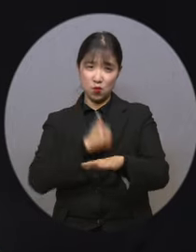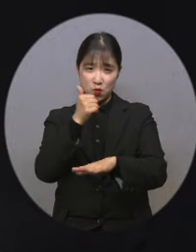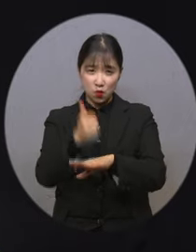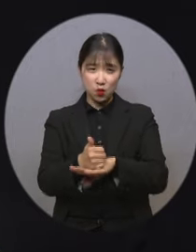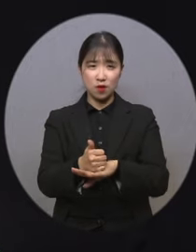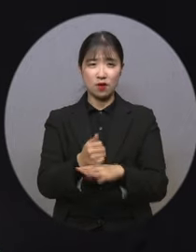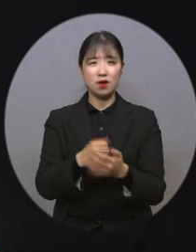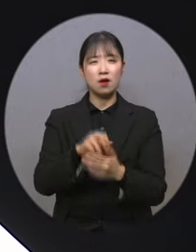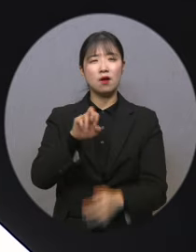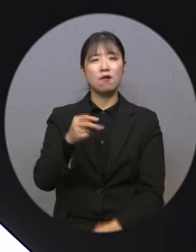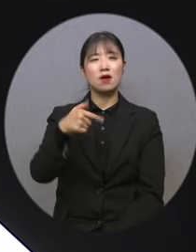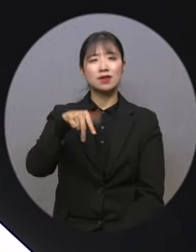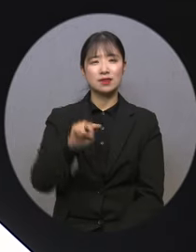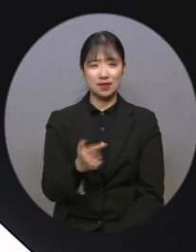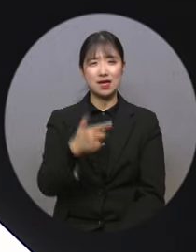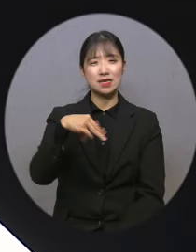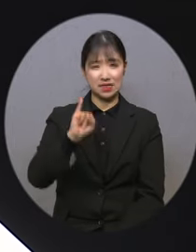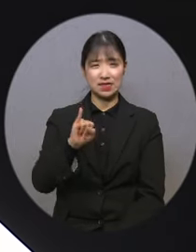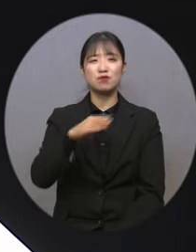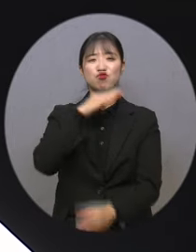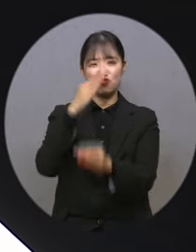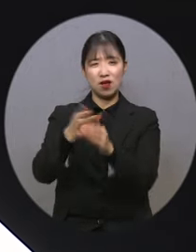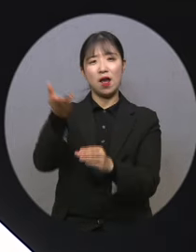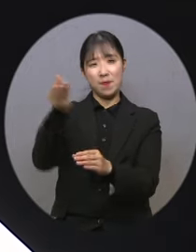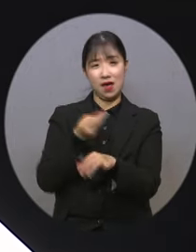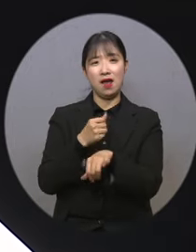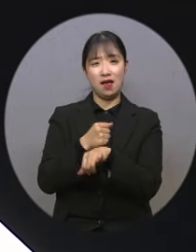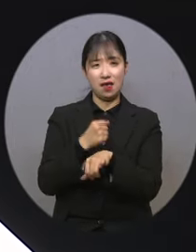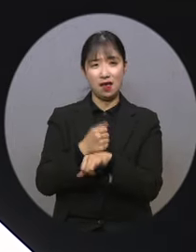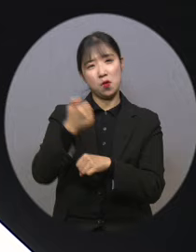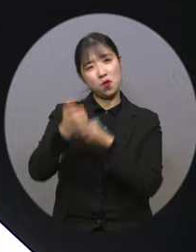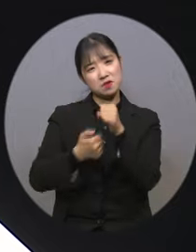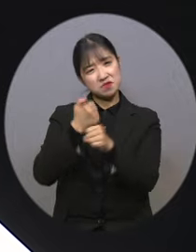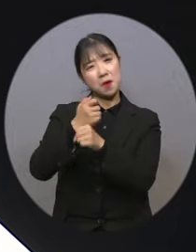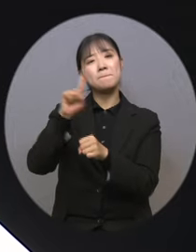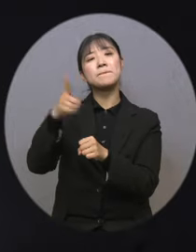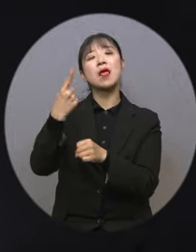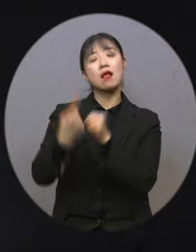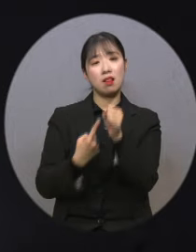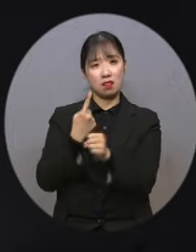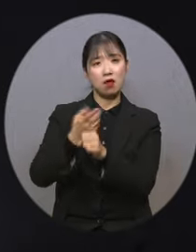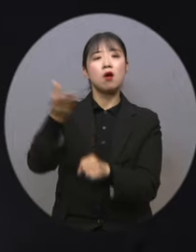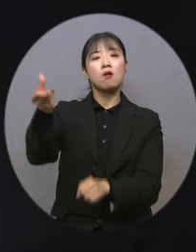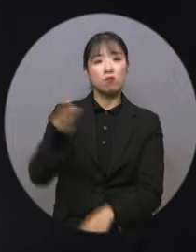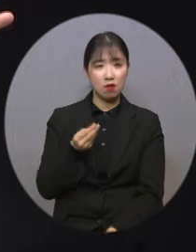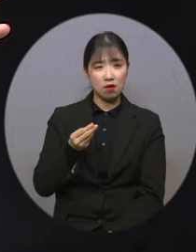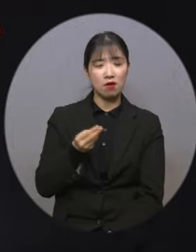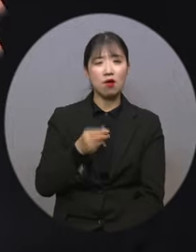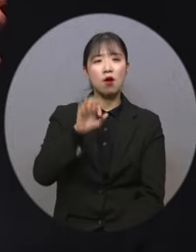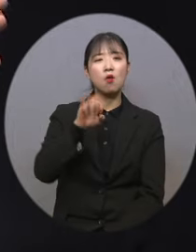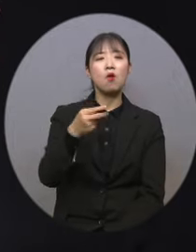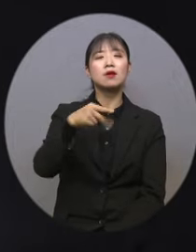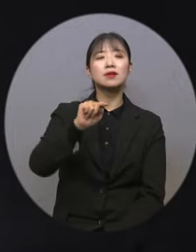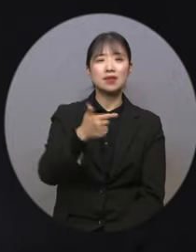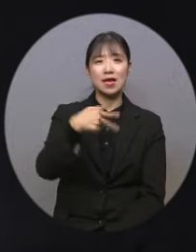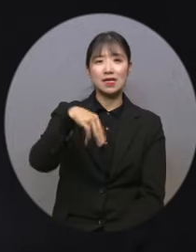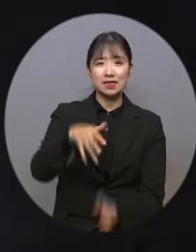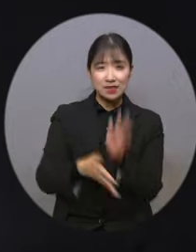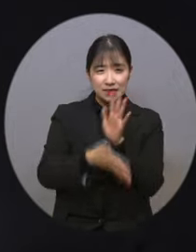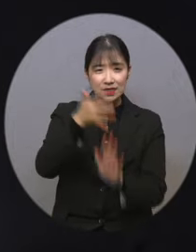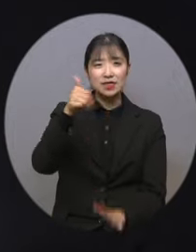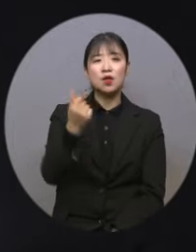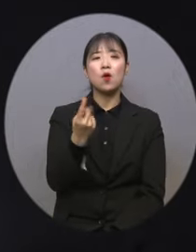원산 시를 북한의 빌려 가지고 한 50년 100년을 빌레 요 원산 실험 공천은 만들어요